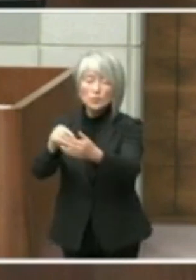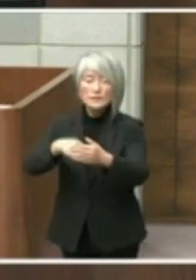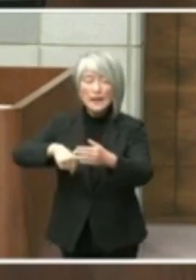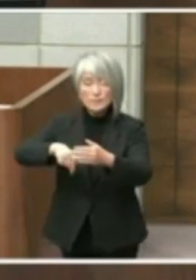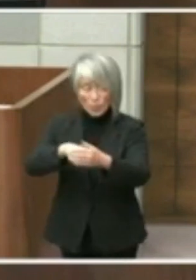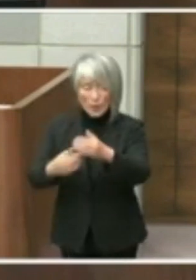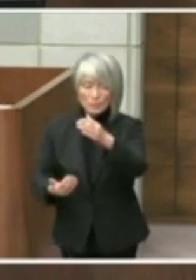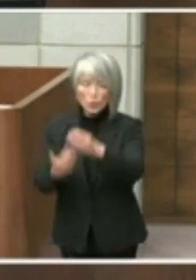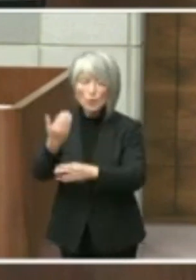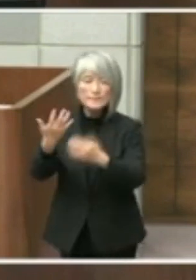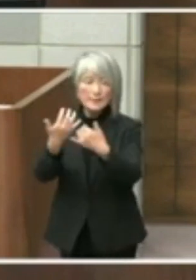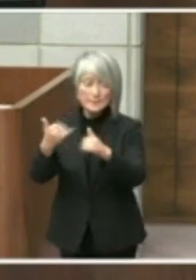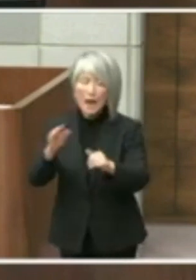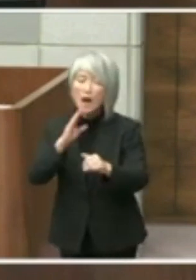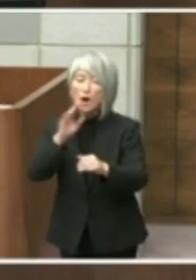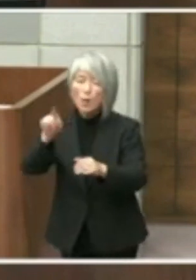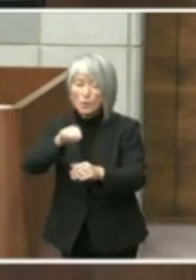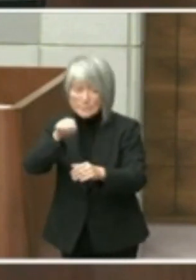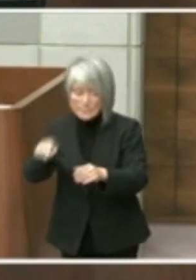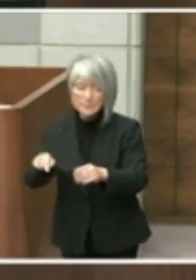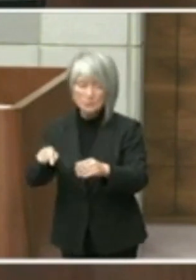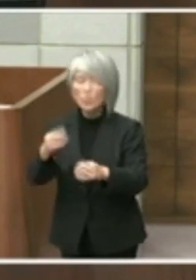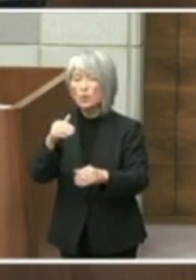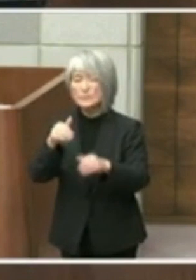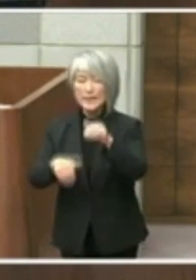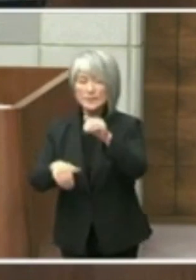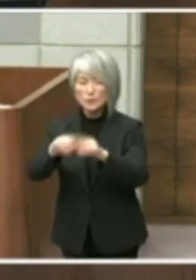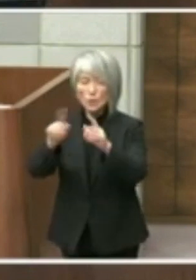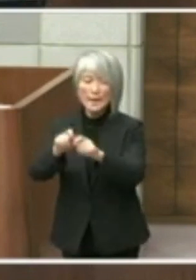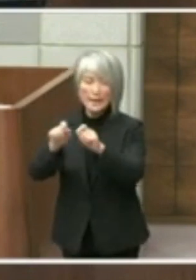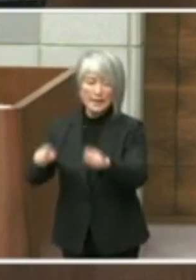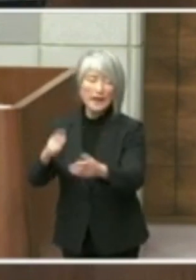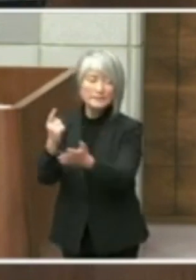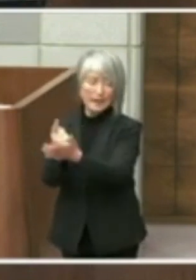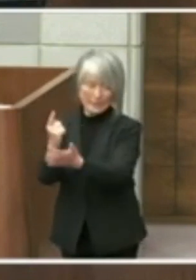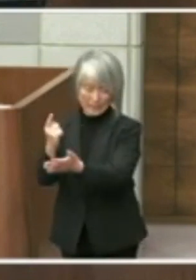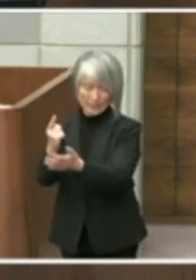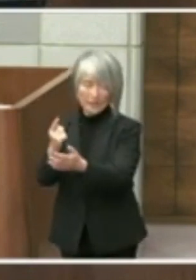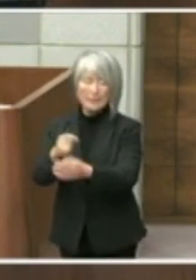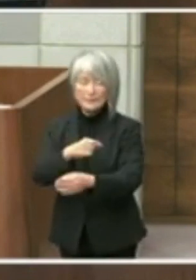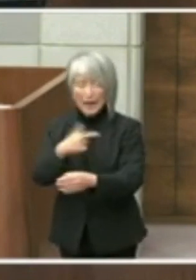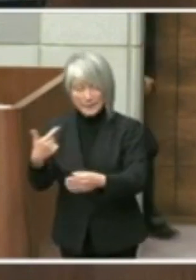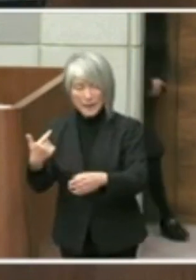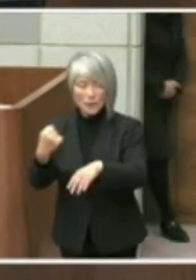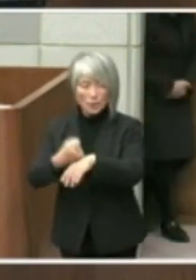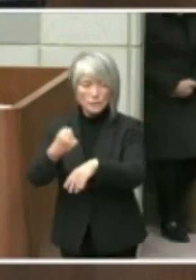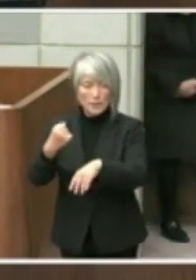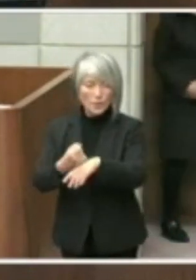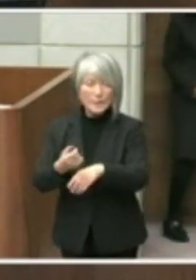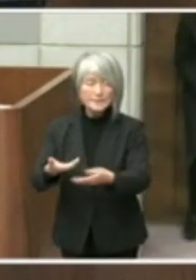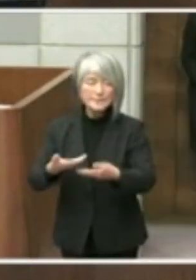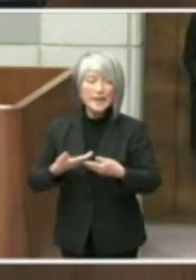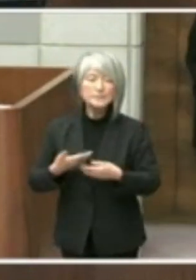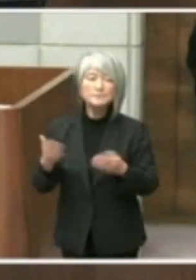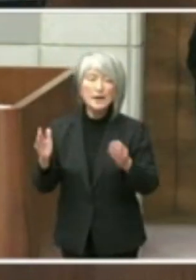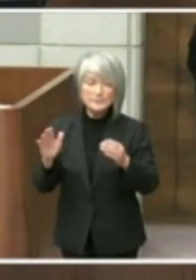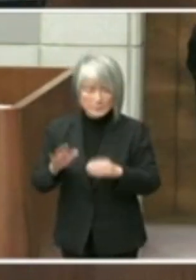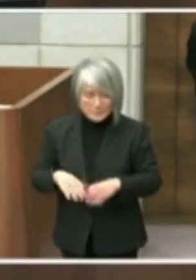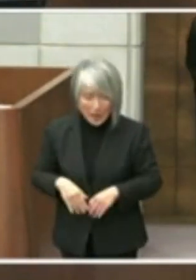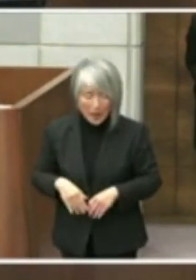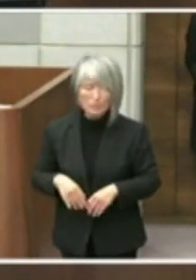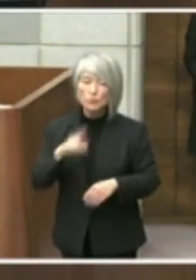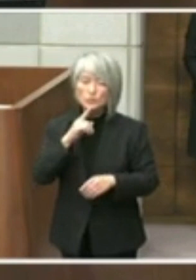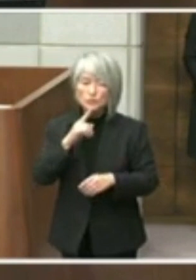関する選挙の結果のみでございまして、加えて大変お世話になりましたなどの文言